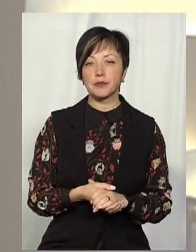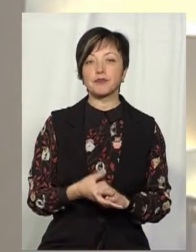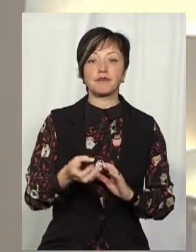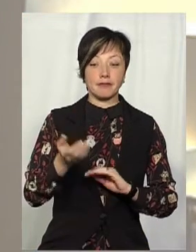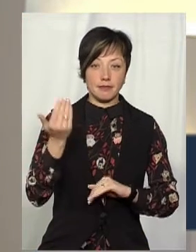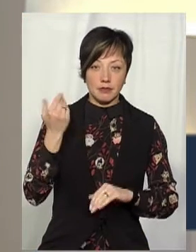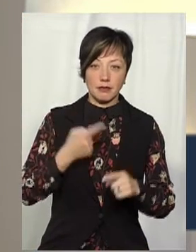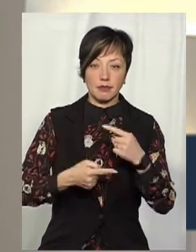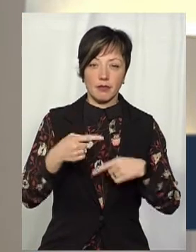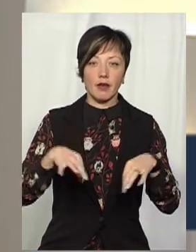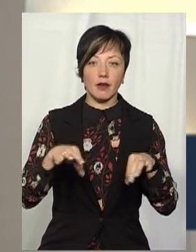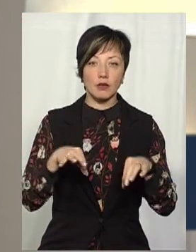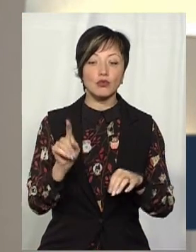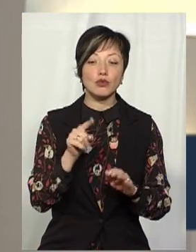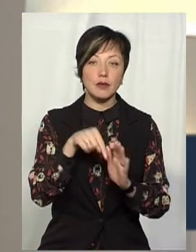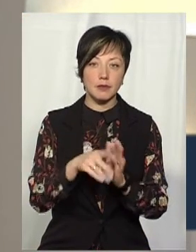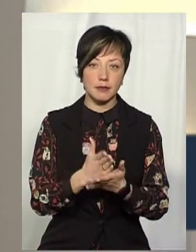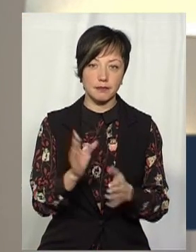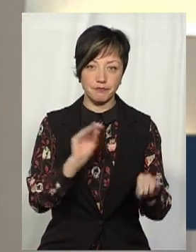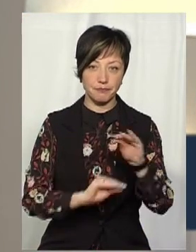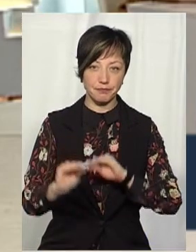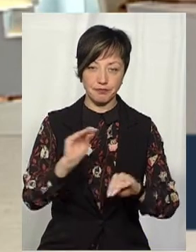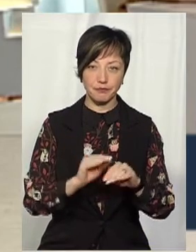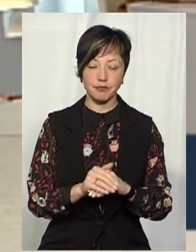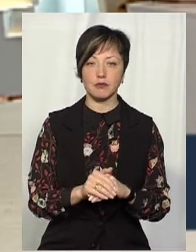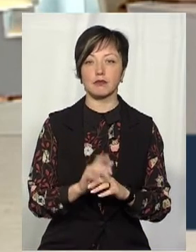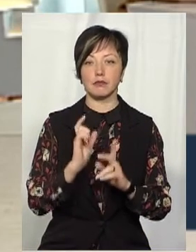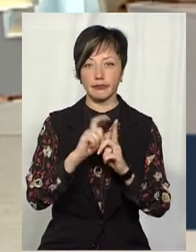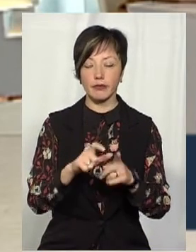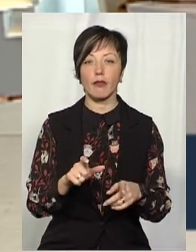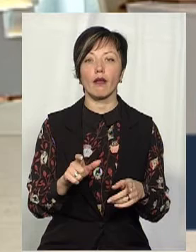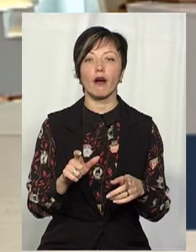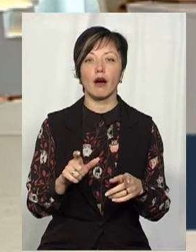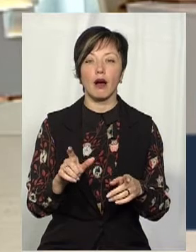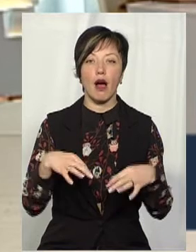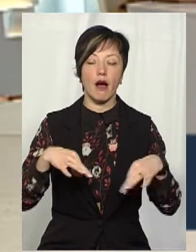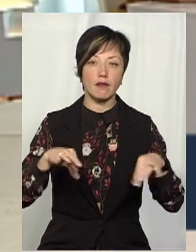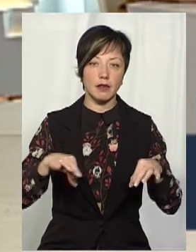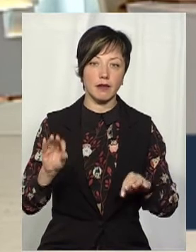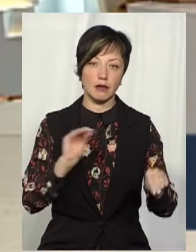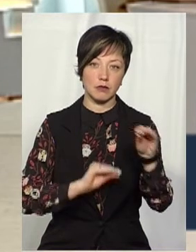Ще повернімось до автівок. Чим вони укомплектовані? Автівки укомплектовані